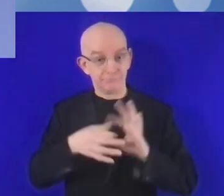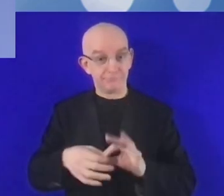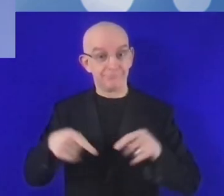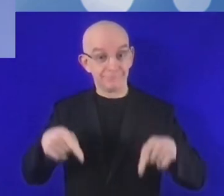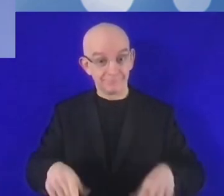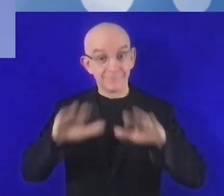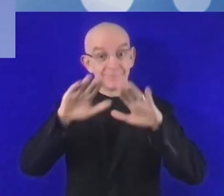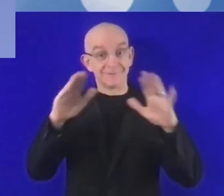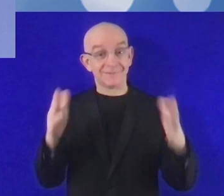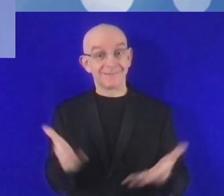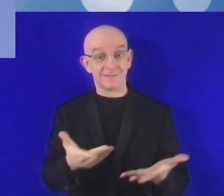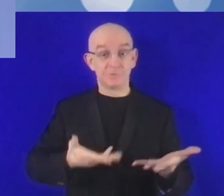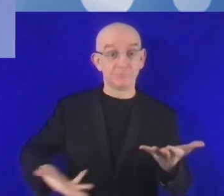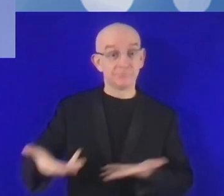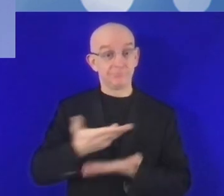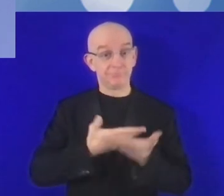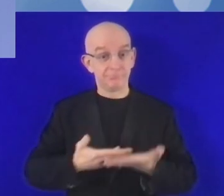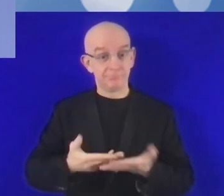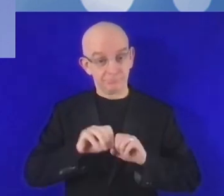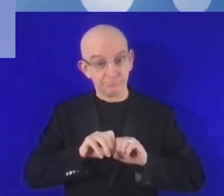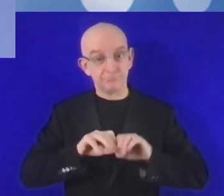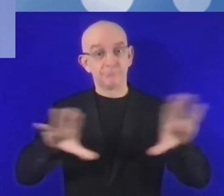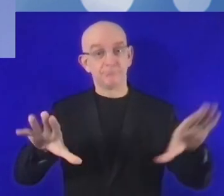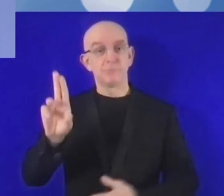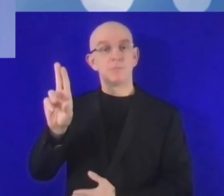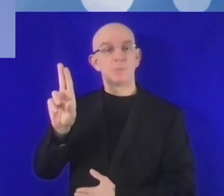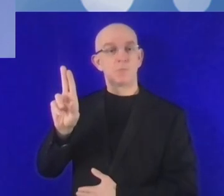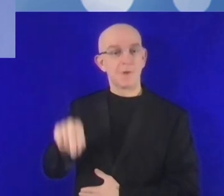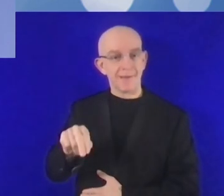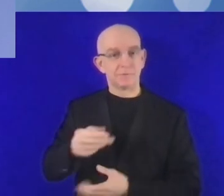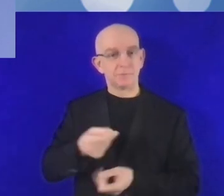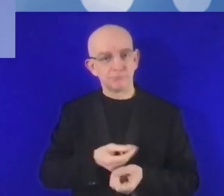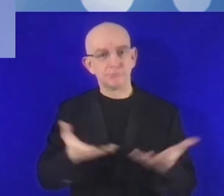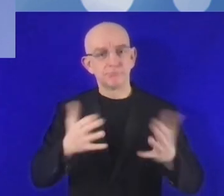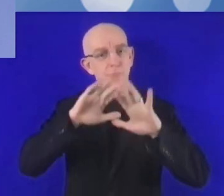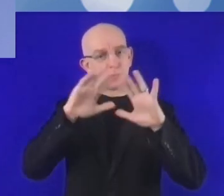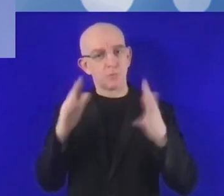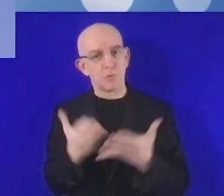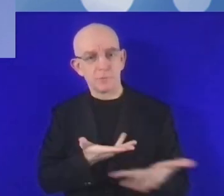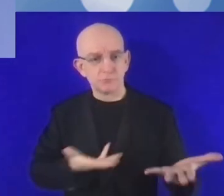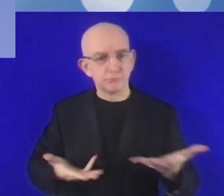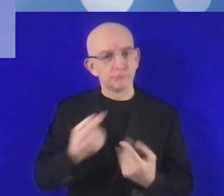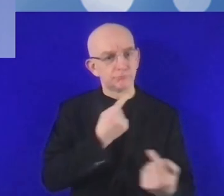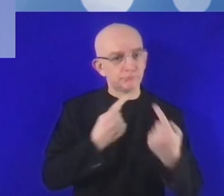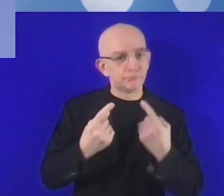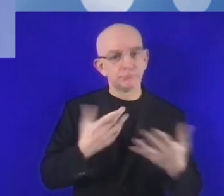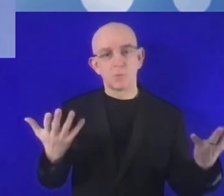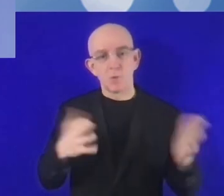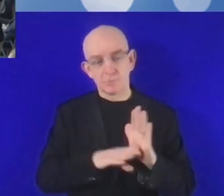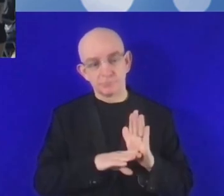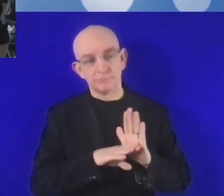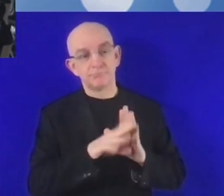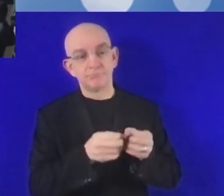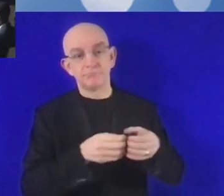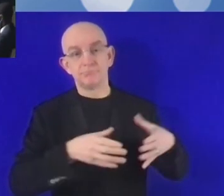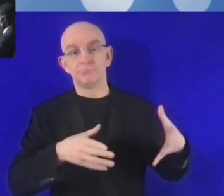инициативе Организации Объединенных Наций. Здесь будет проводиться международная дискуссия